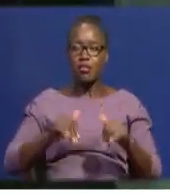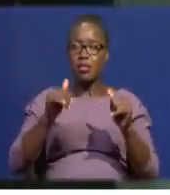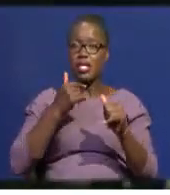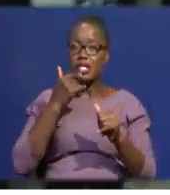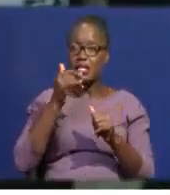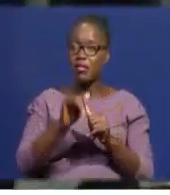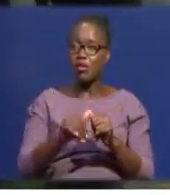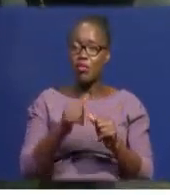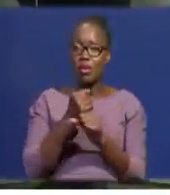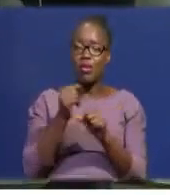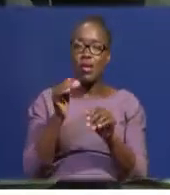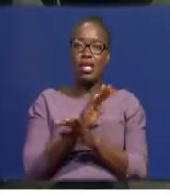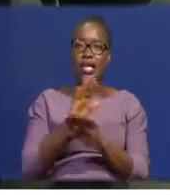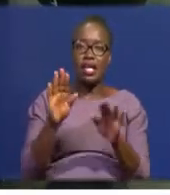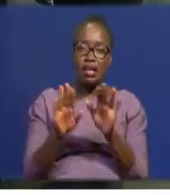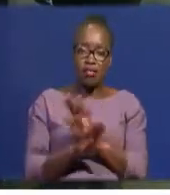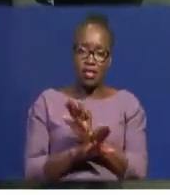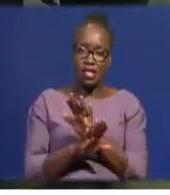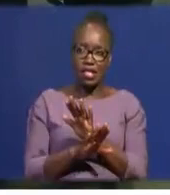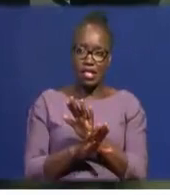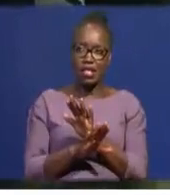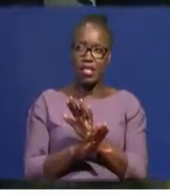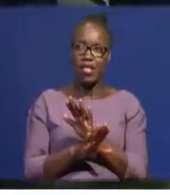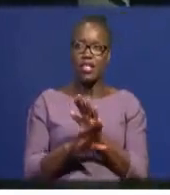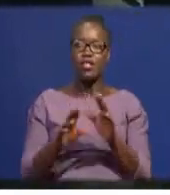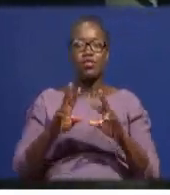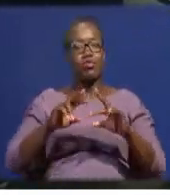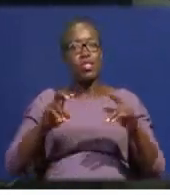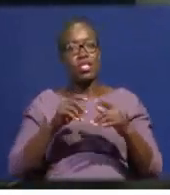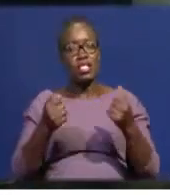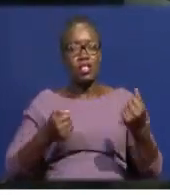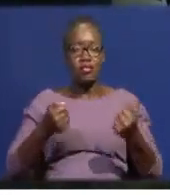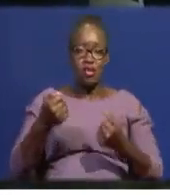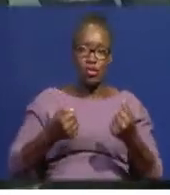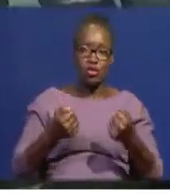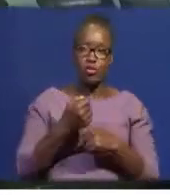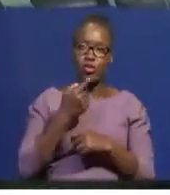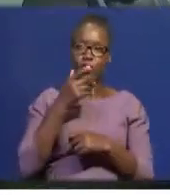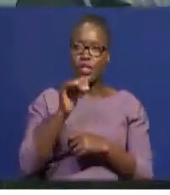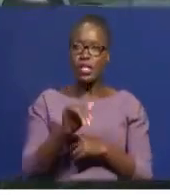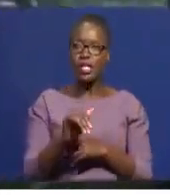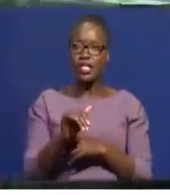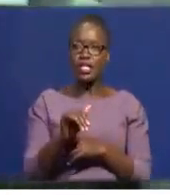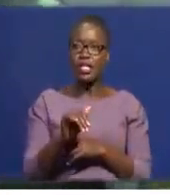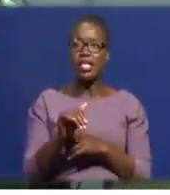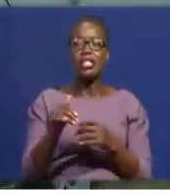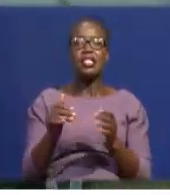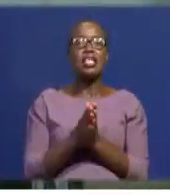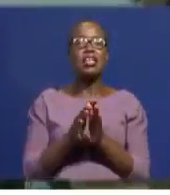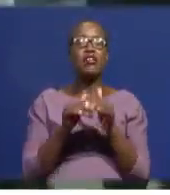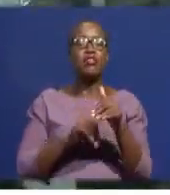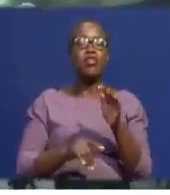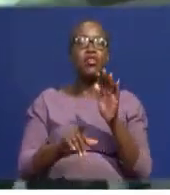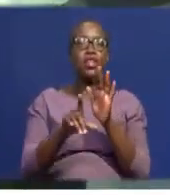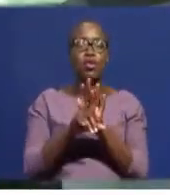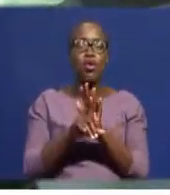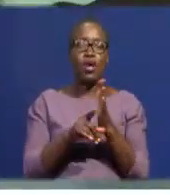kuwa walifanya kila juhudi usiku na mchana kuyakagua magari ya mashindano ili kuhakikisha kuwa yanazingatia sheria